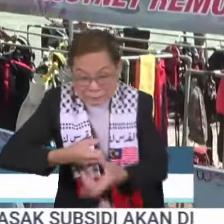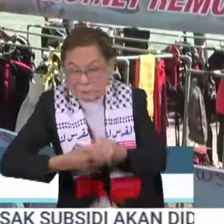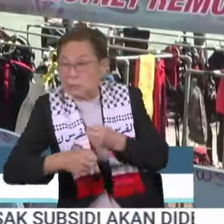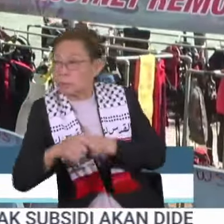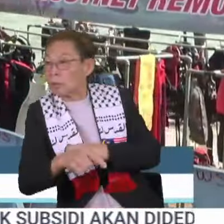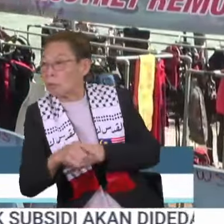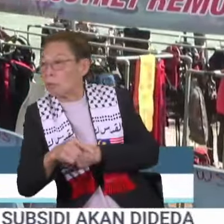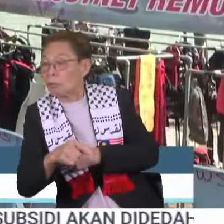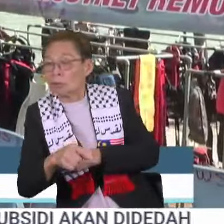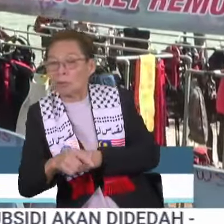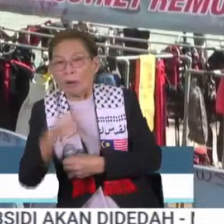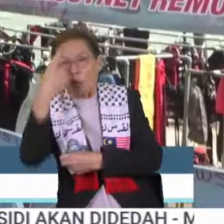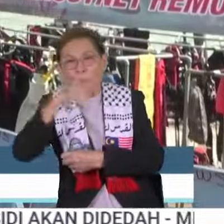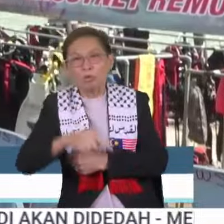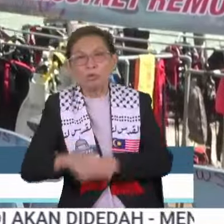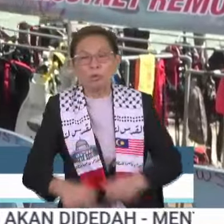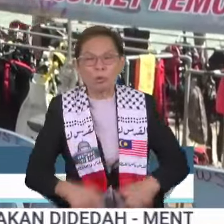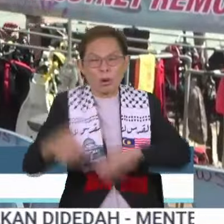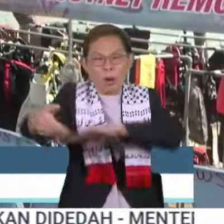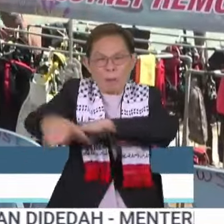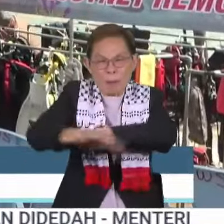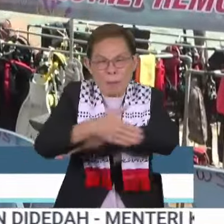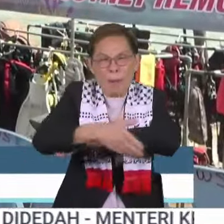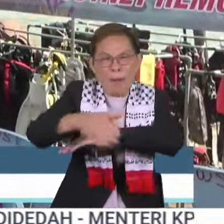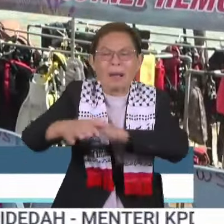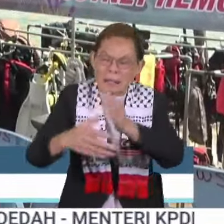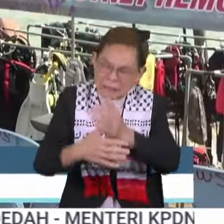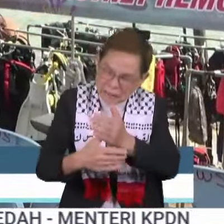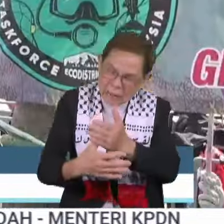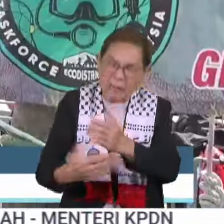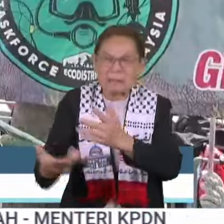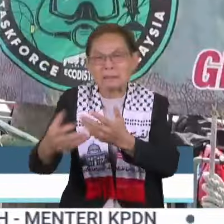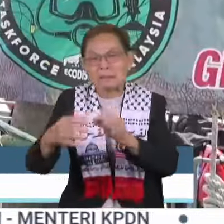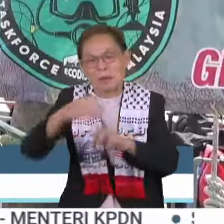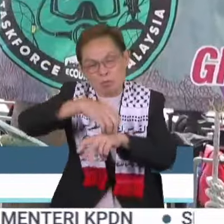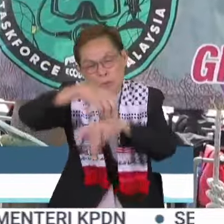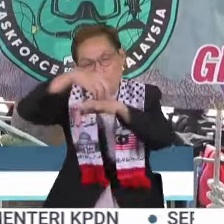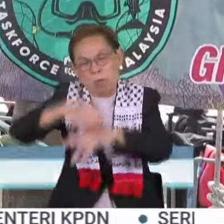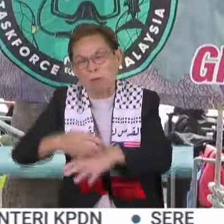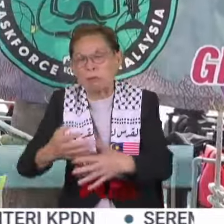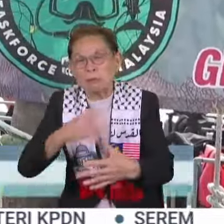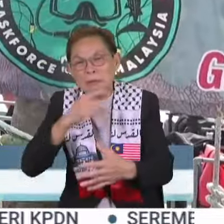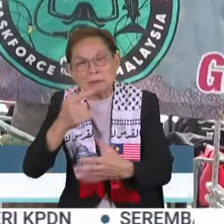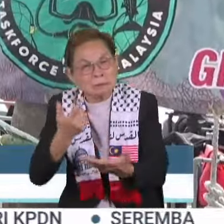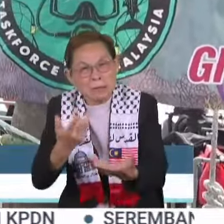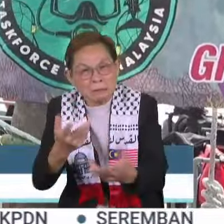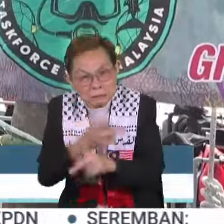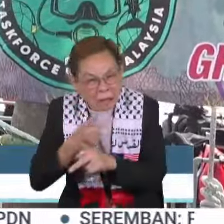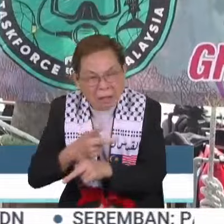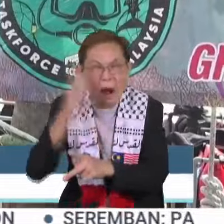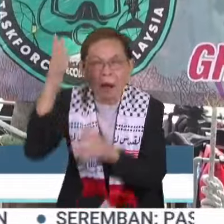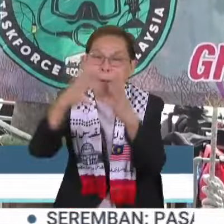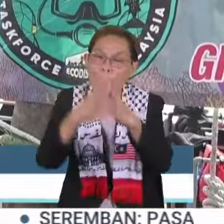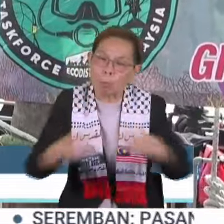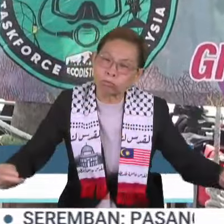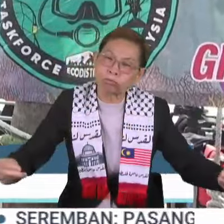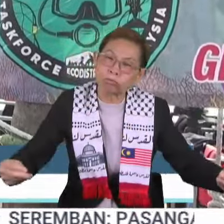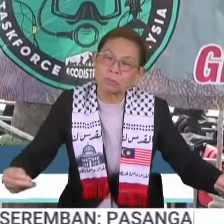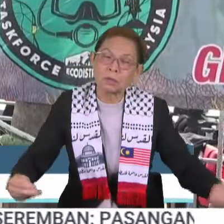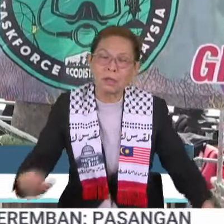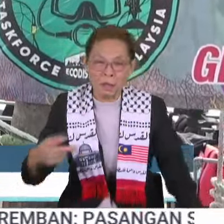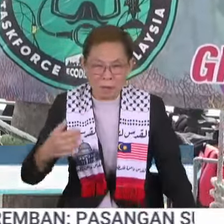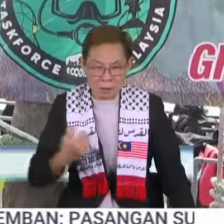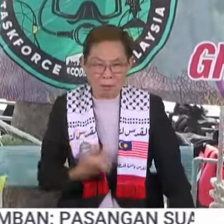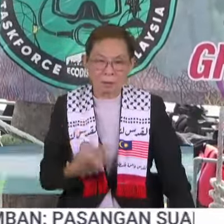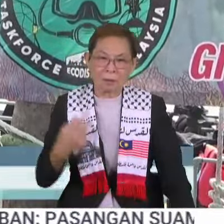untuk marine life ni takut akan pupus lah. Bukan kita tak boleh buat sendiri, tapi kita